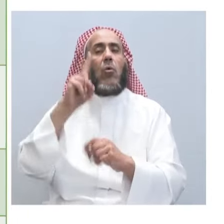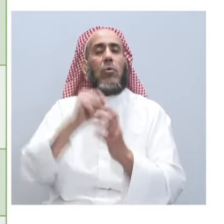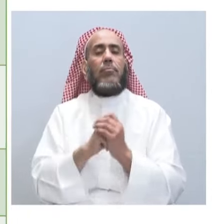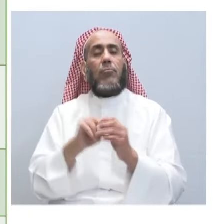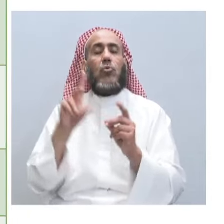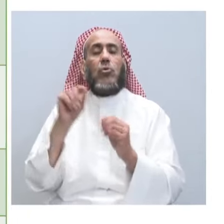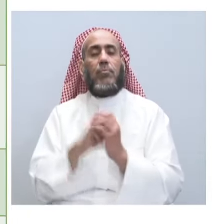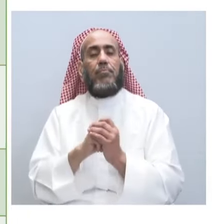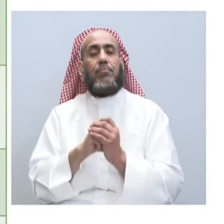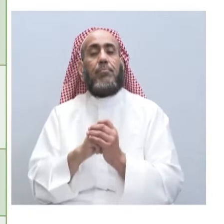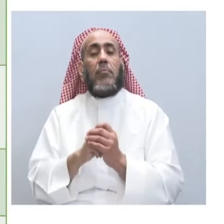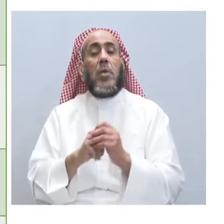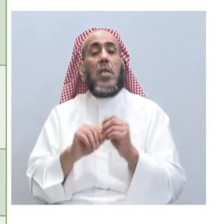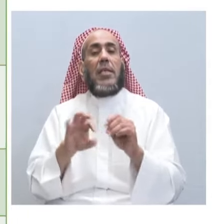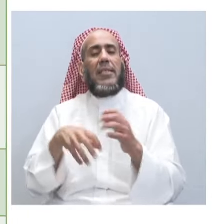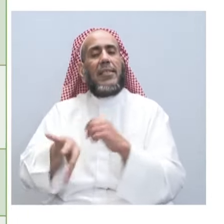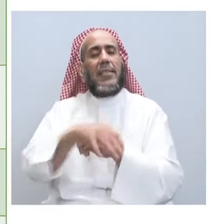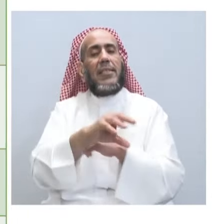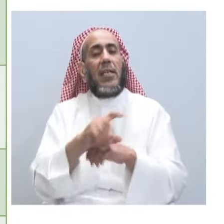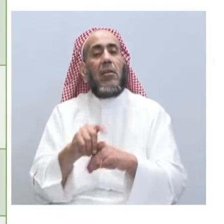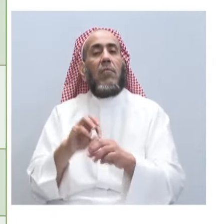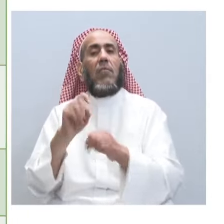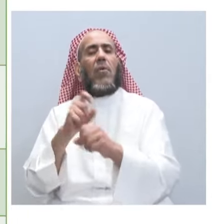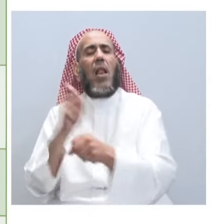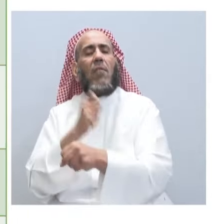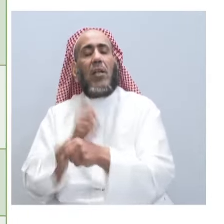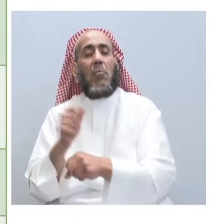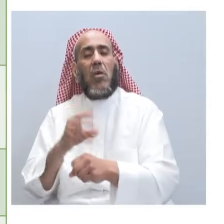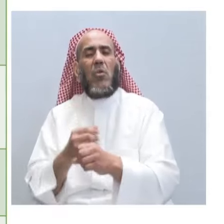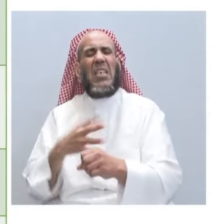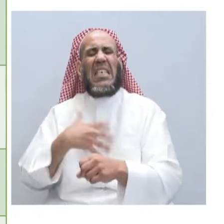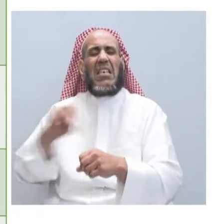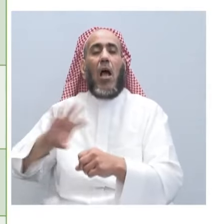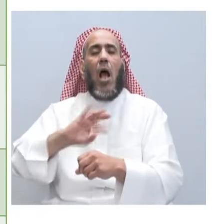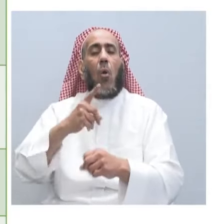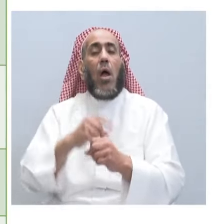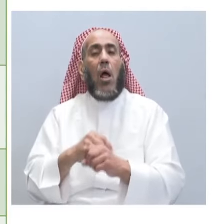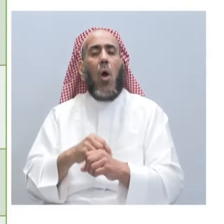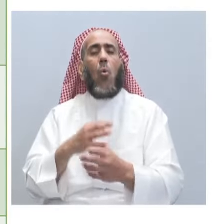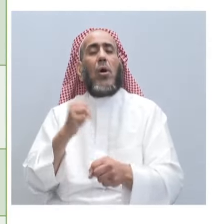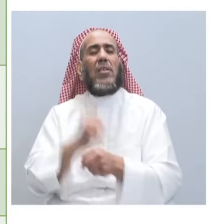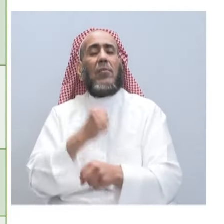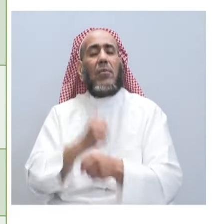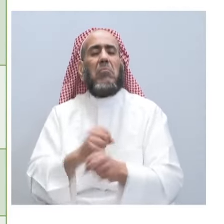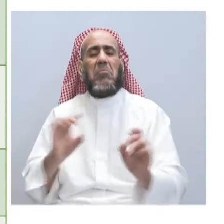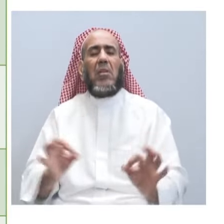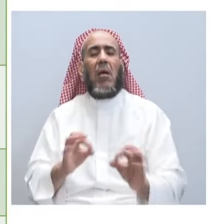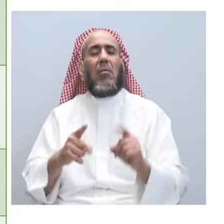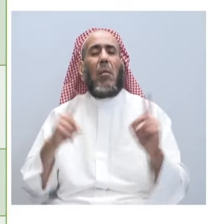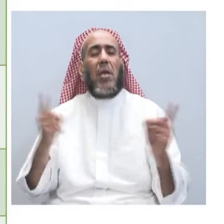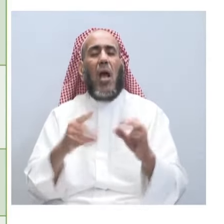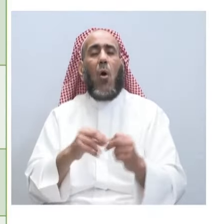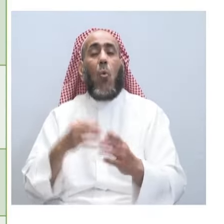احسنتم اذا صنف الافعال التاليه من حيث كونها تطير ام لا هل هو تصرف طبيعي او تطير